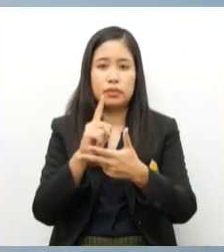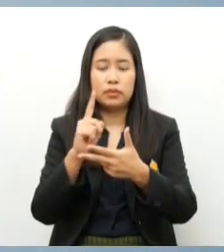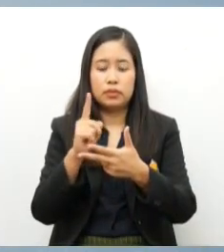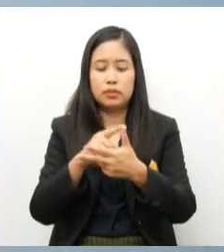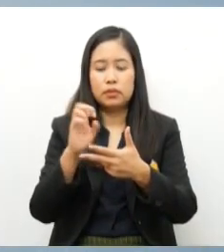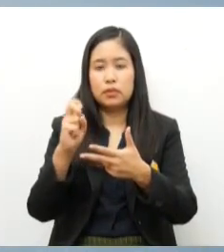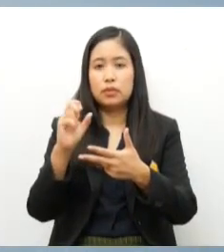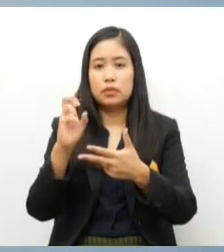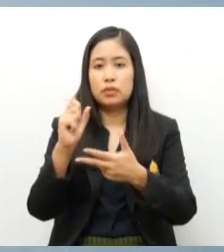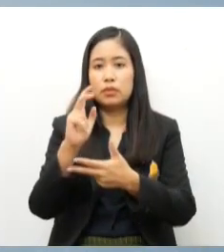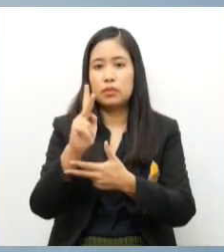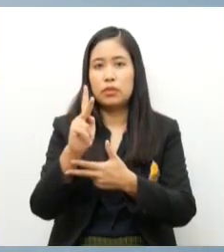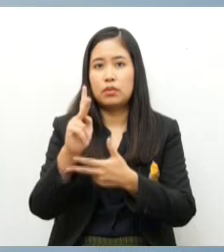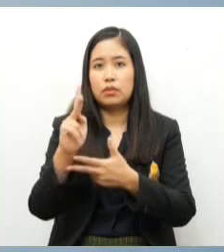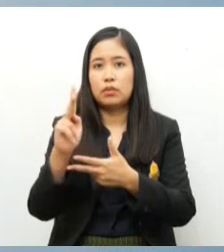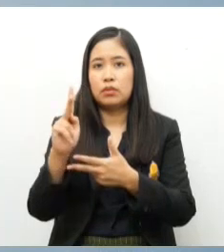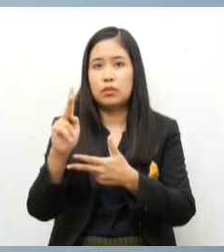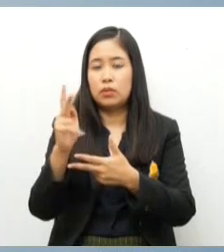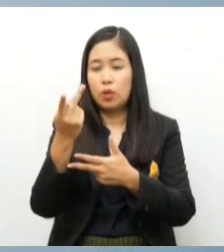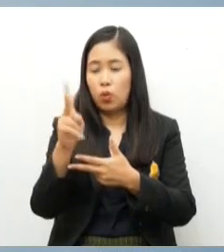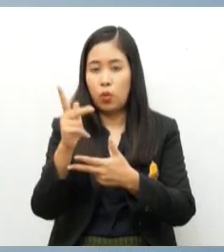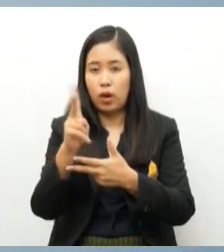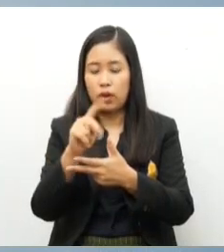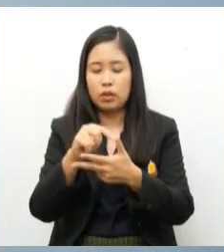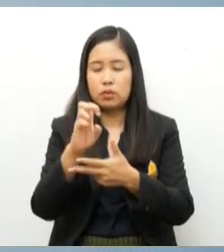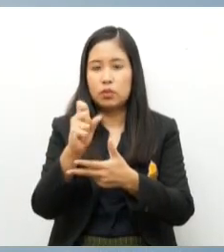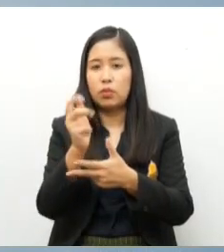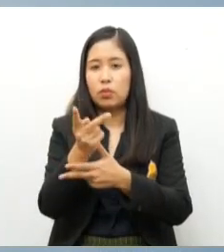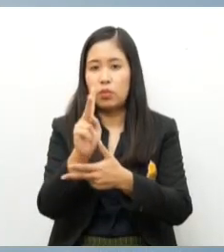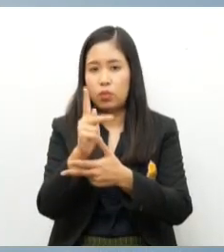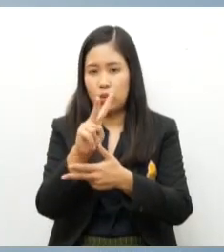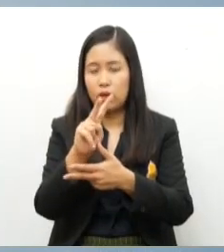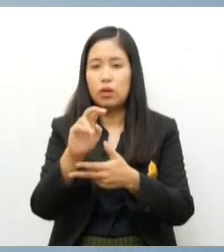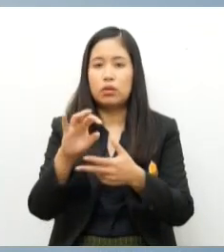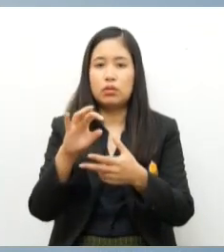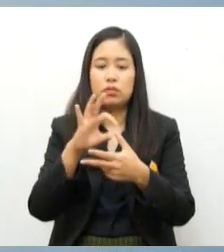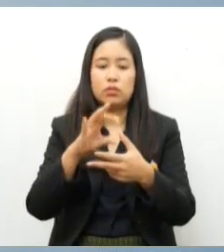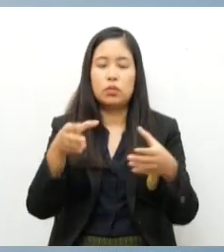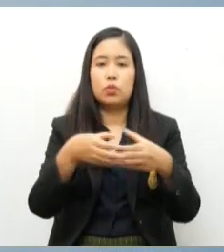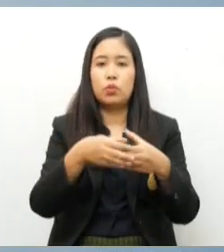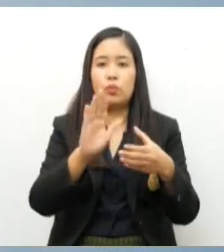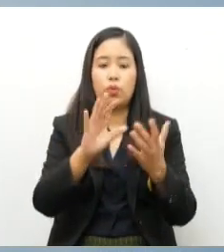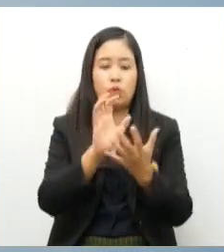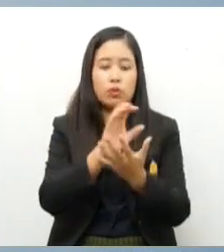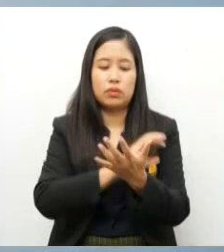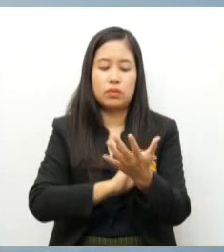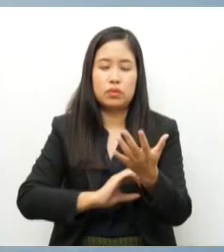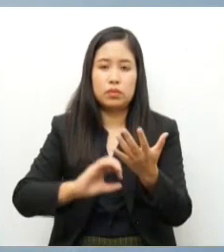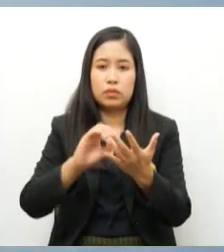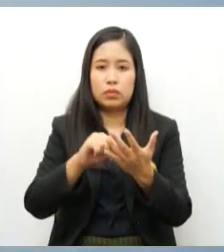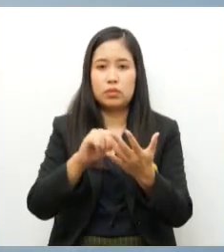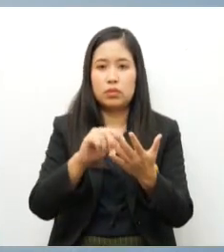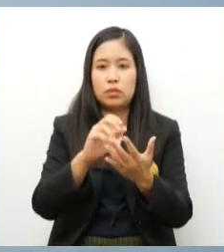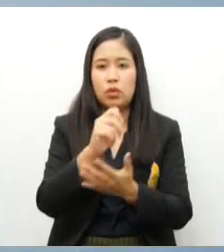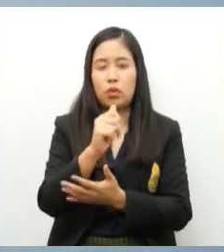อบภาคคอควายซึ่งจะขึ้นอยู่กับอกคสแต่ละเขตพื้นที่ว่าจะกำหนดสอบ